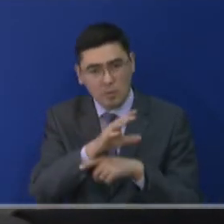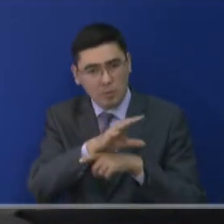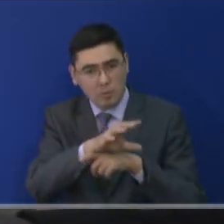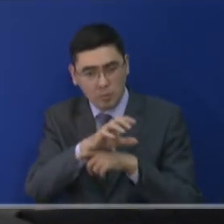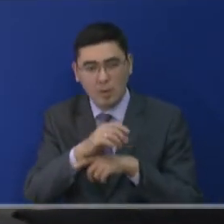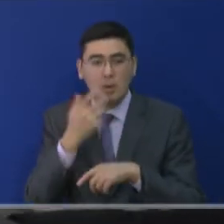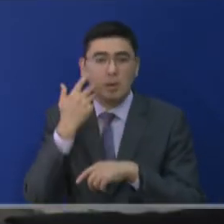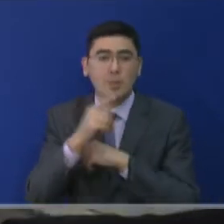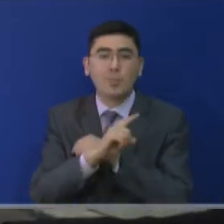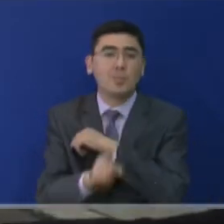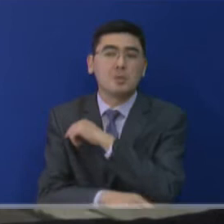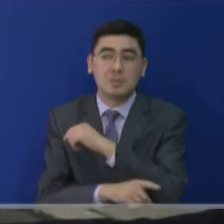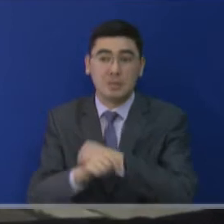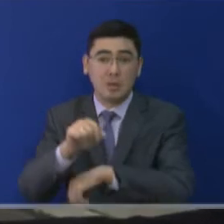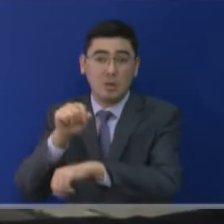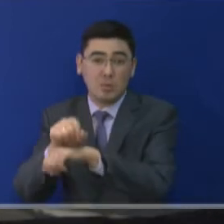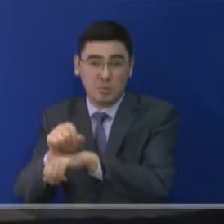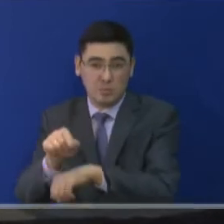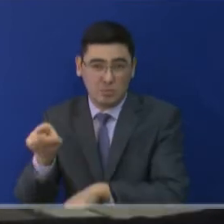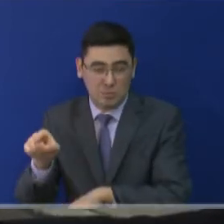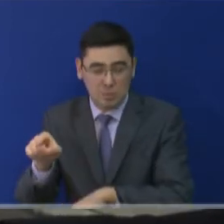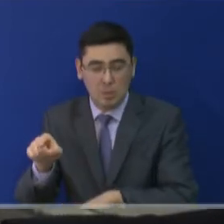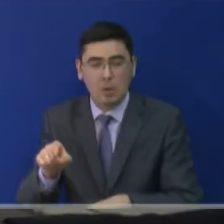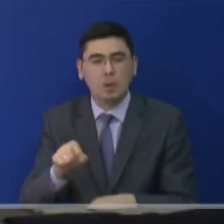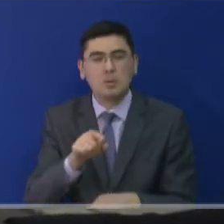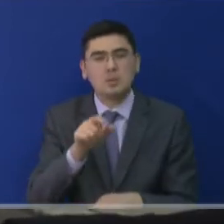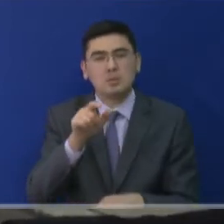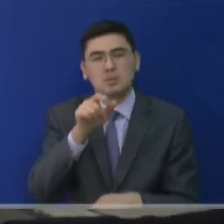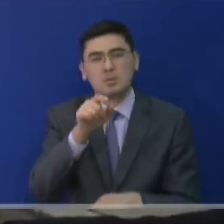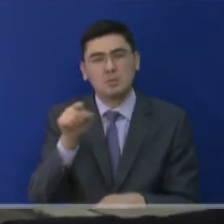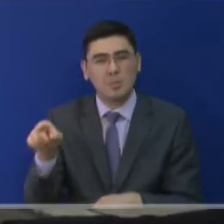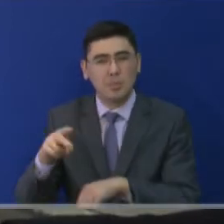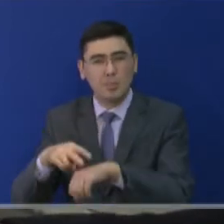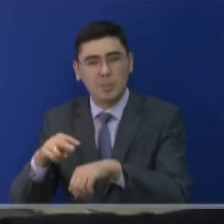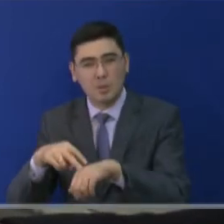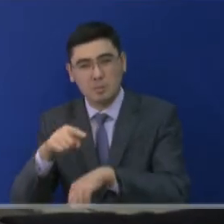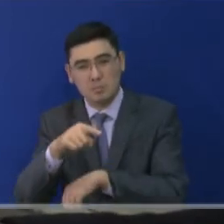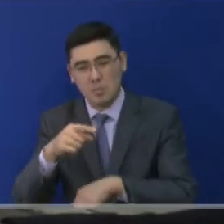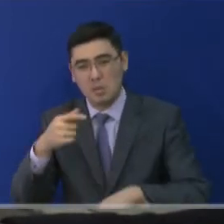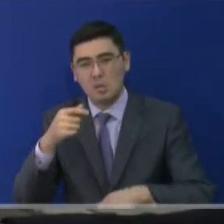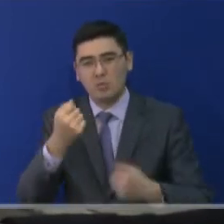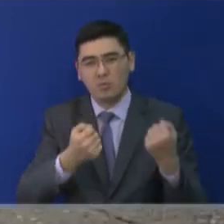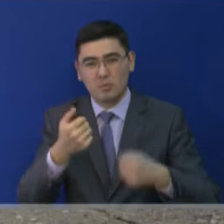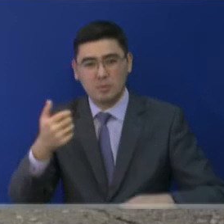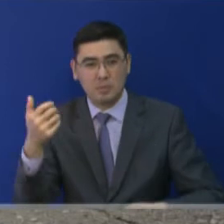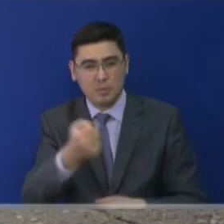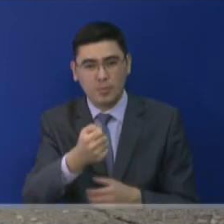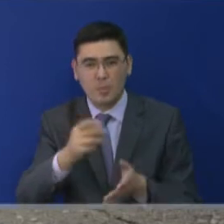аялдамаға келген кезде жаңағы жүргізушілердің үстінен әкімшілік құқық бұзу кодексі бойынша айыппұл